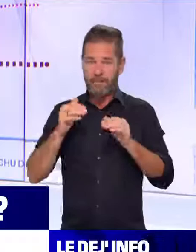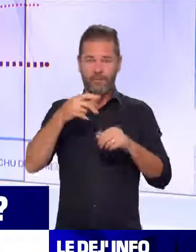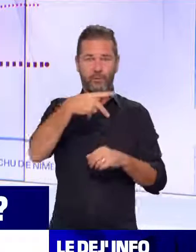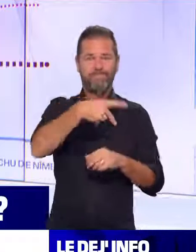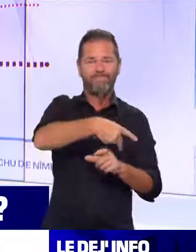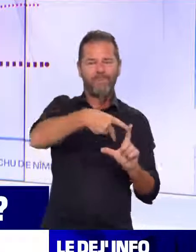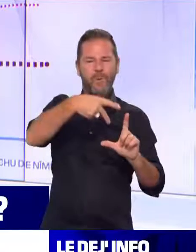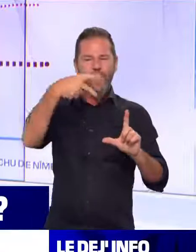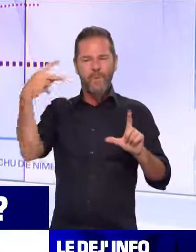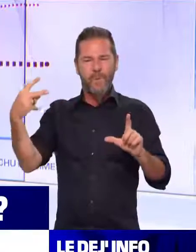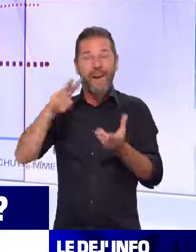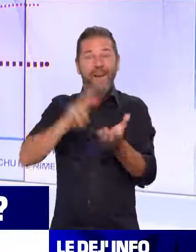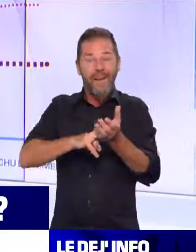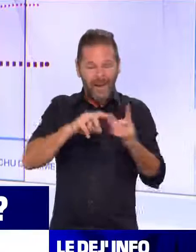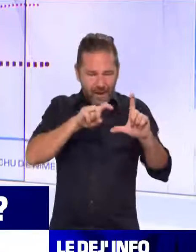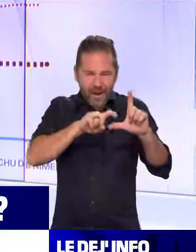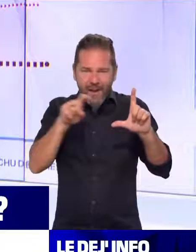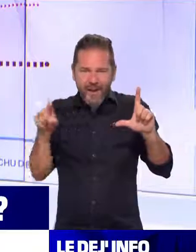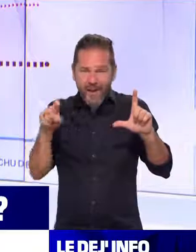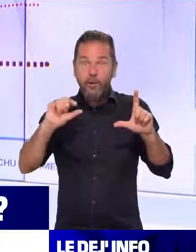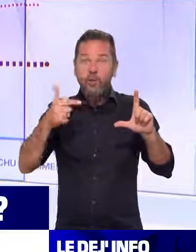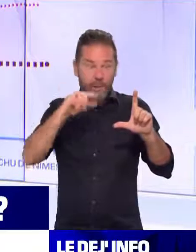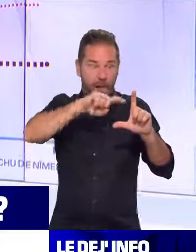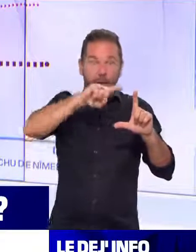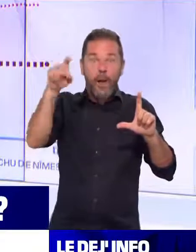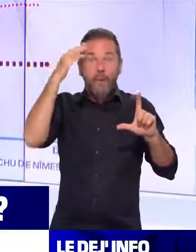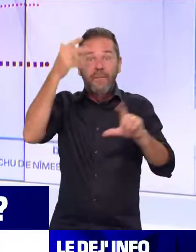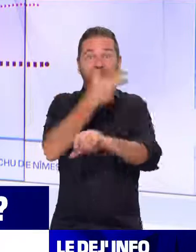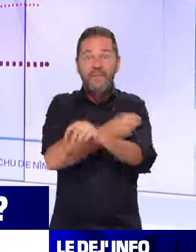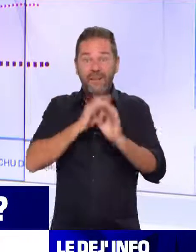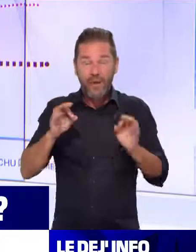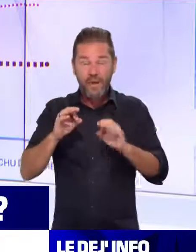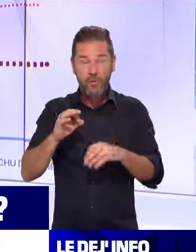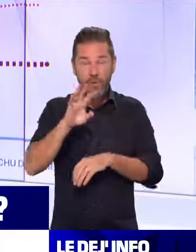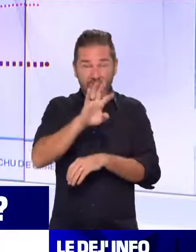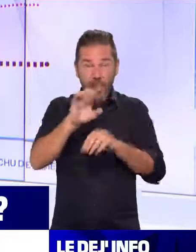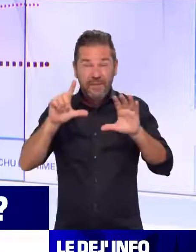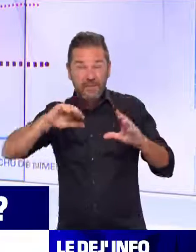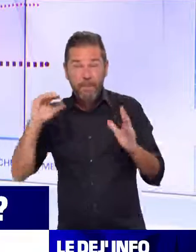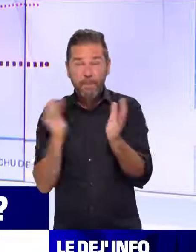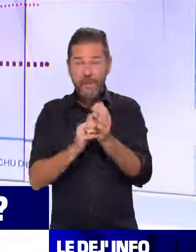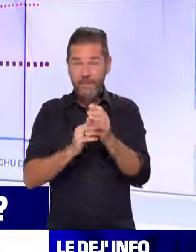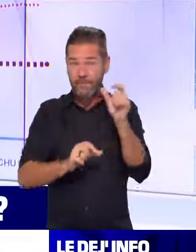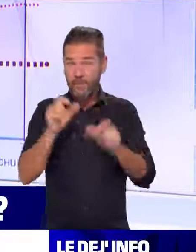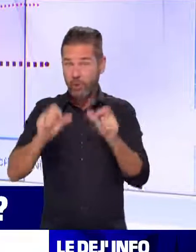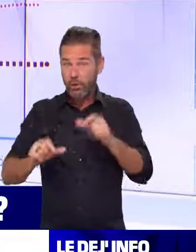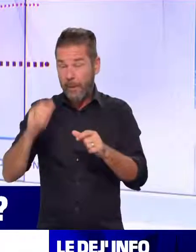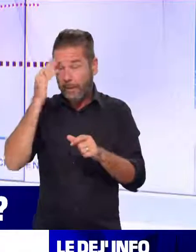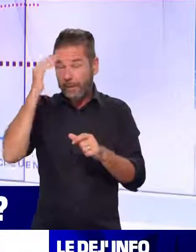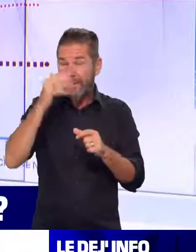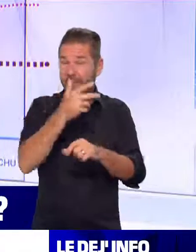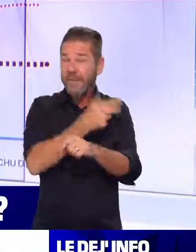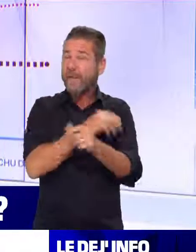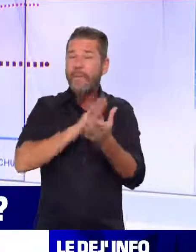courbe réelle et la courbe projetée s'il n'y avait pas eu de vaccination. Et là, le différentiel est de plus de 47 000 personnes décédées, qui ne sont pas